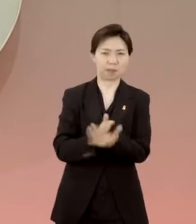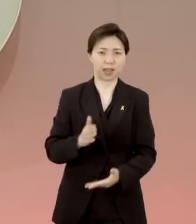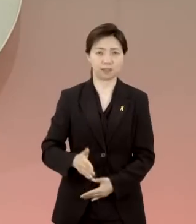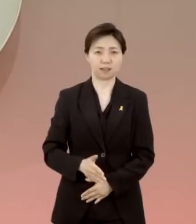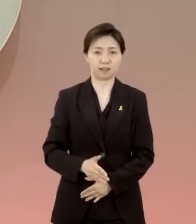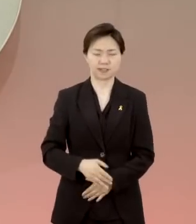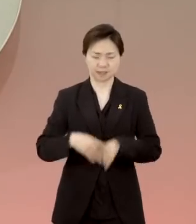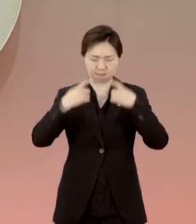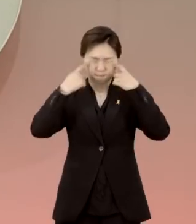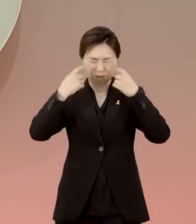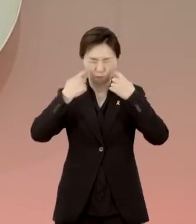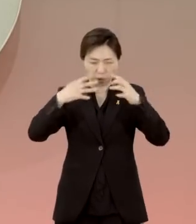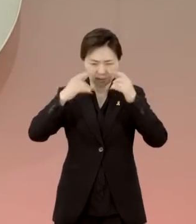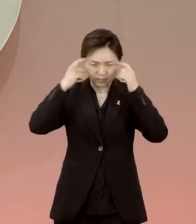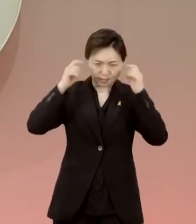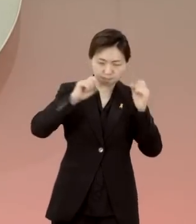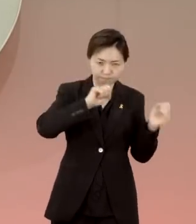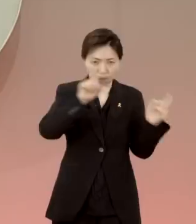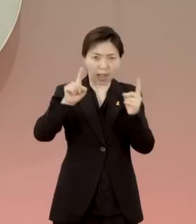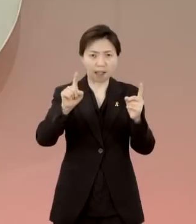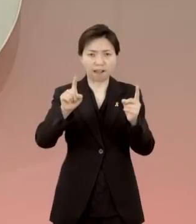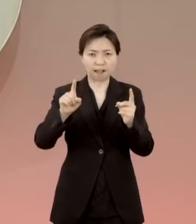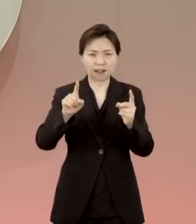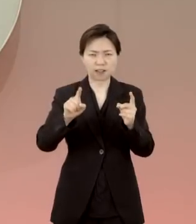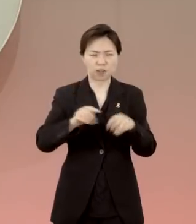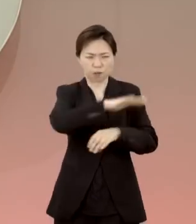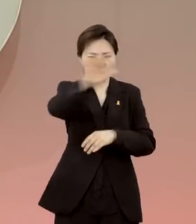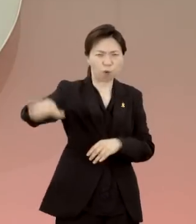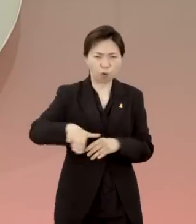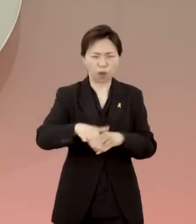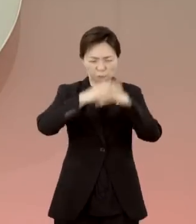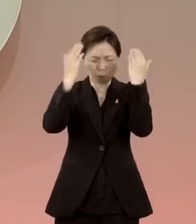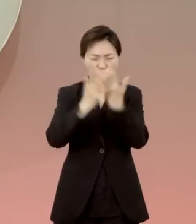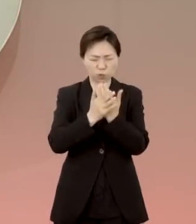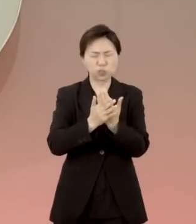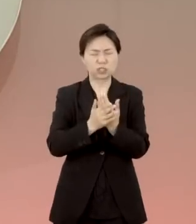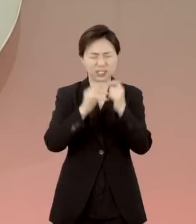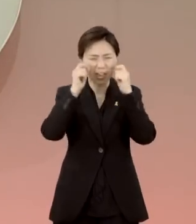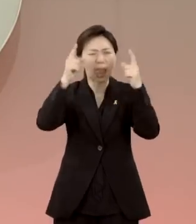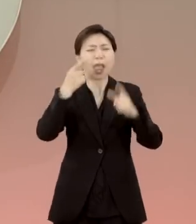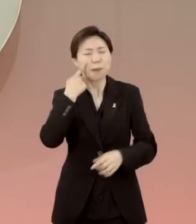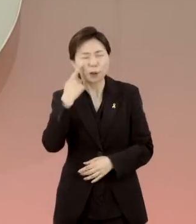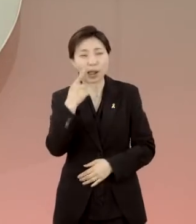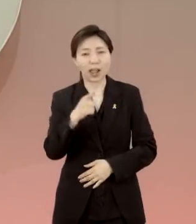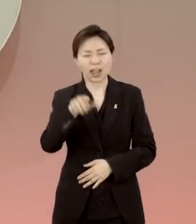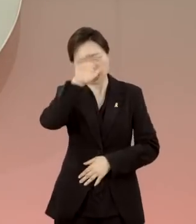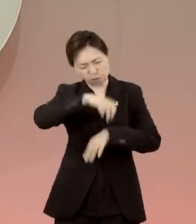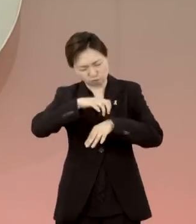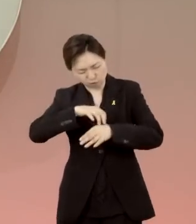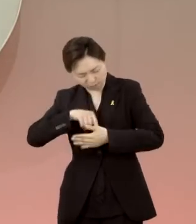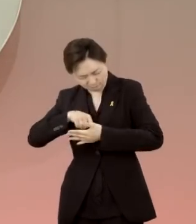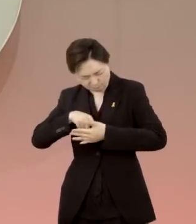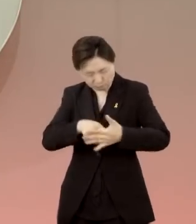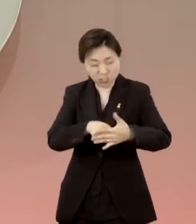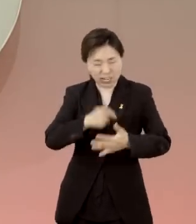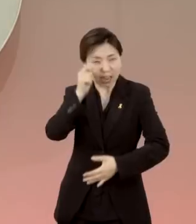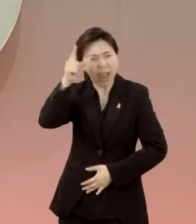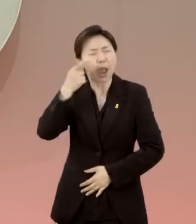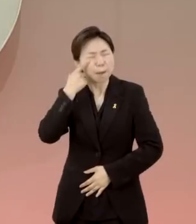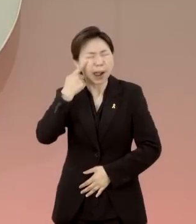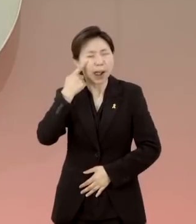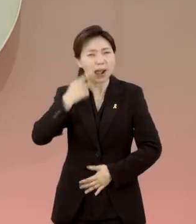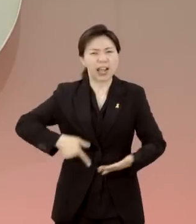이번에 딱 부러지게 수행해서 이번에 다 깨달음을 얻자 깨달음 얻지 못하면이 대중